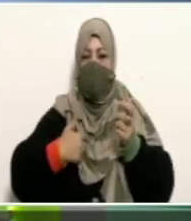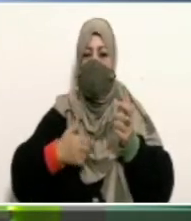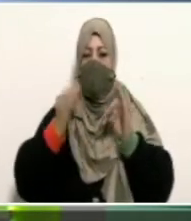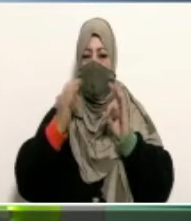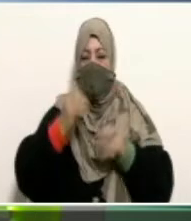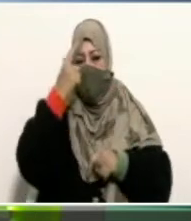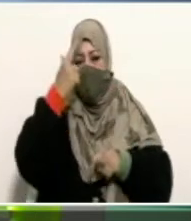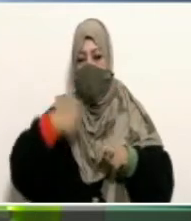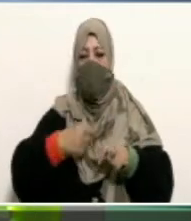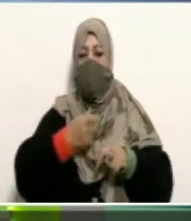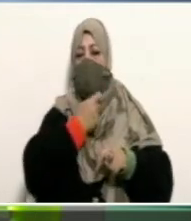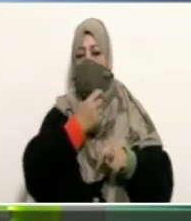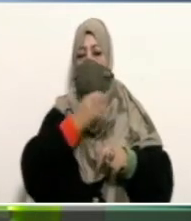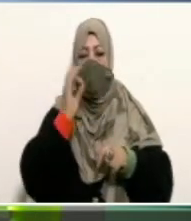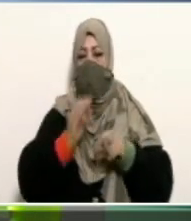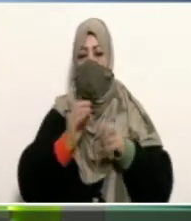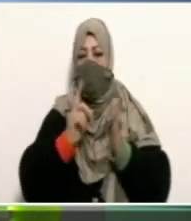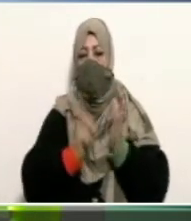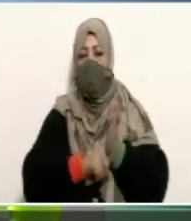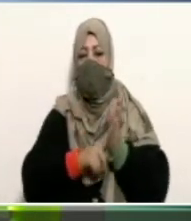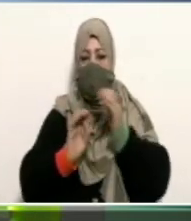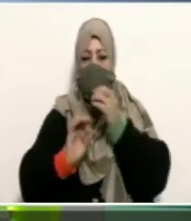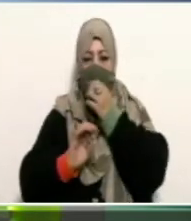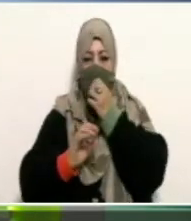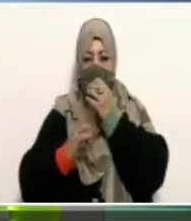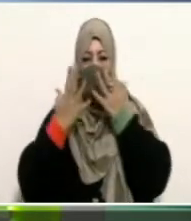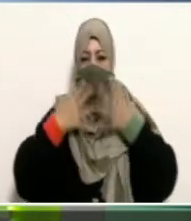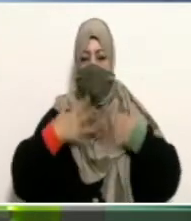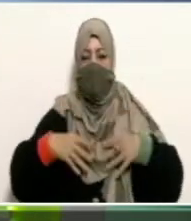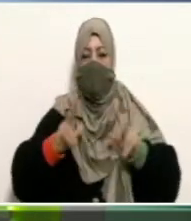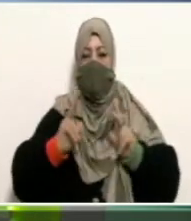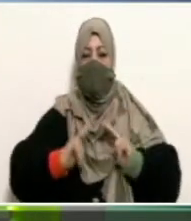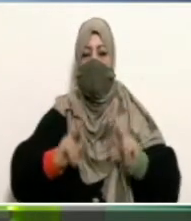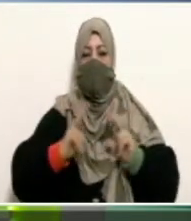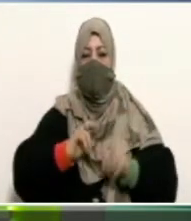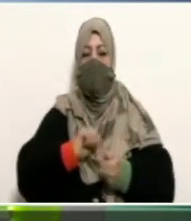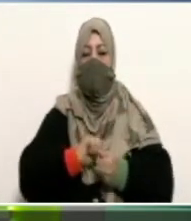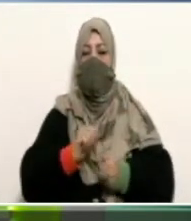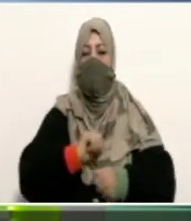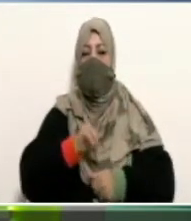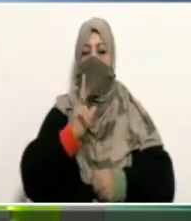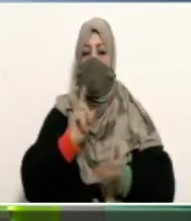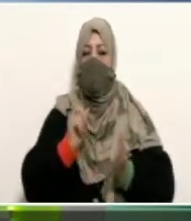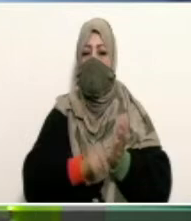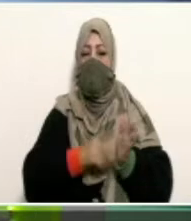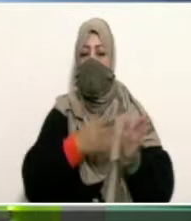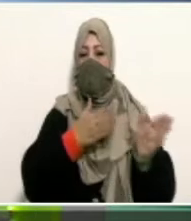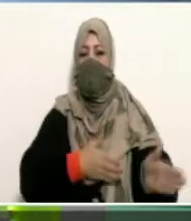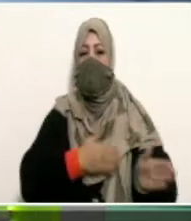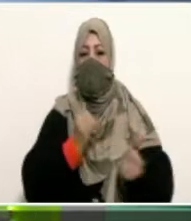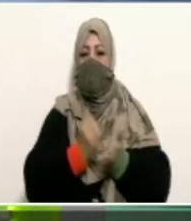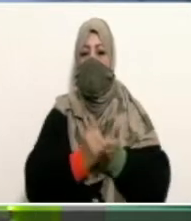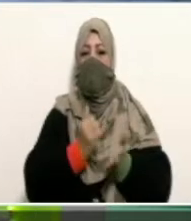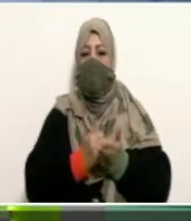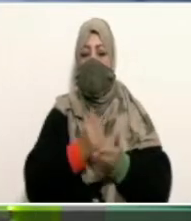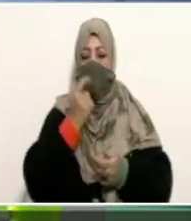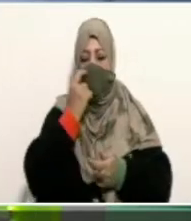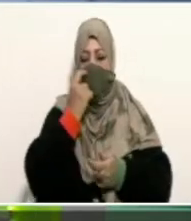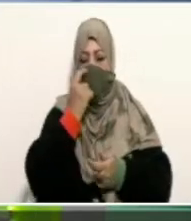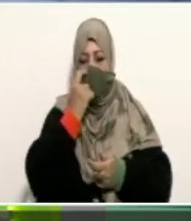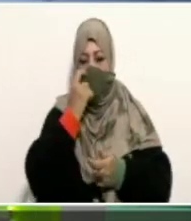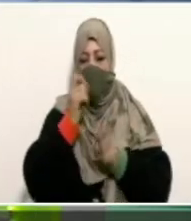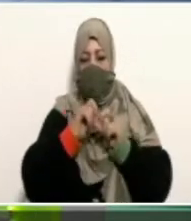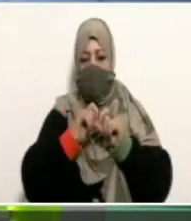والهيئة اللي موجودة فيها في سنة مؤكدة وطريقة الغسل يعني. نعم، واضح سؤالك إن شاء الله. بارك الله فيك أخي عبد الرحمن، بارك الله